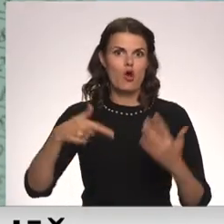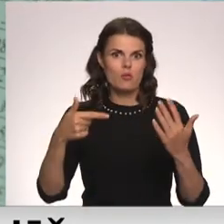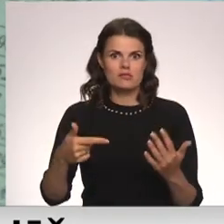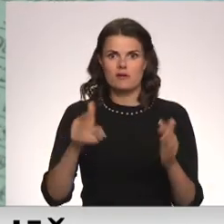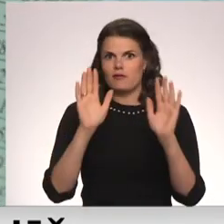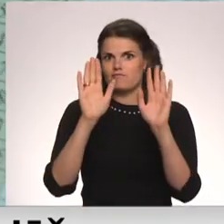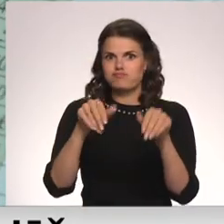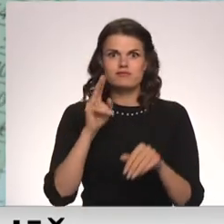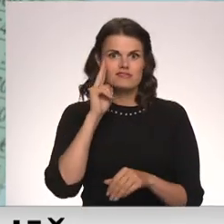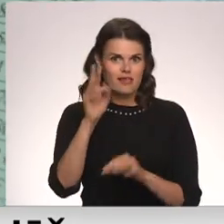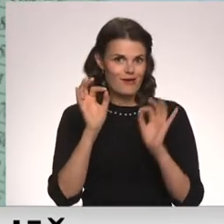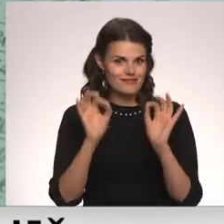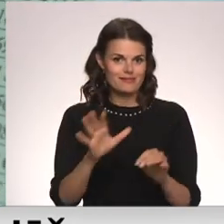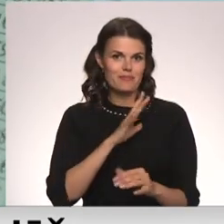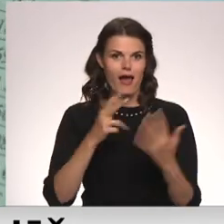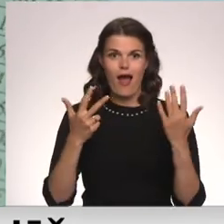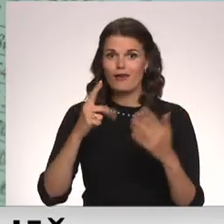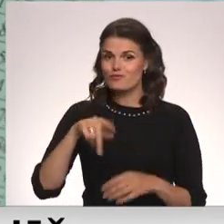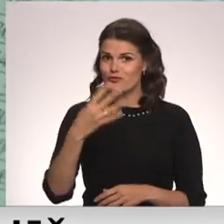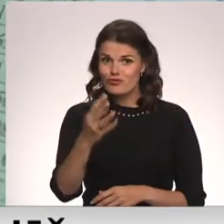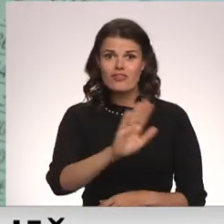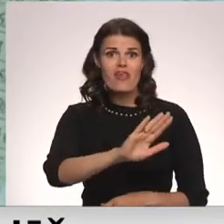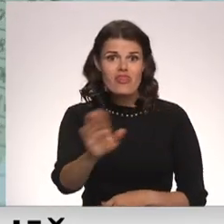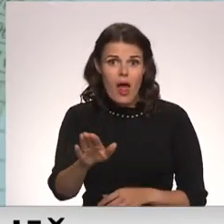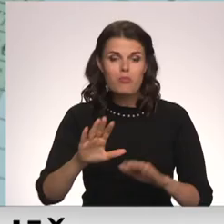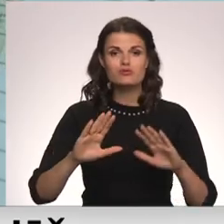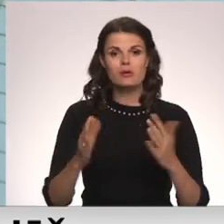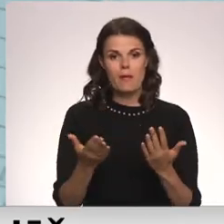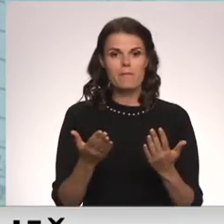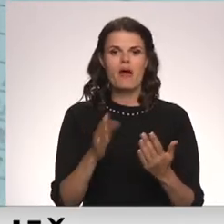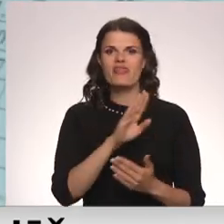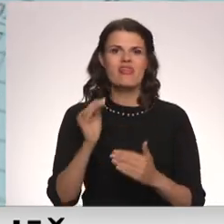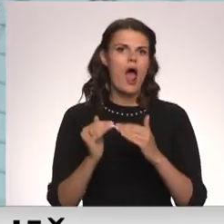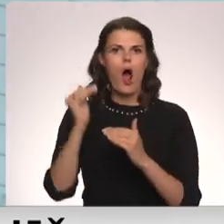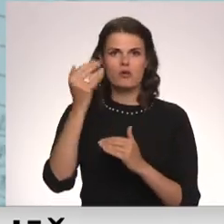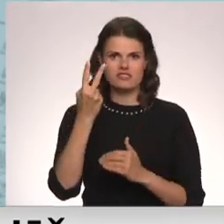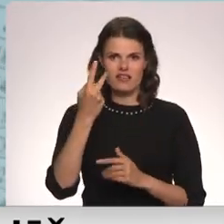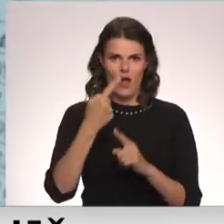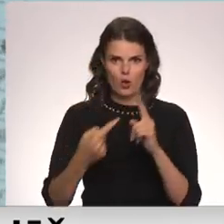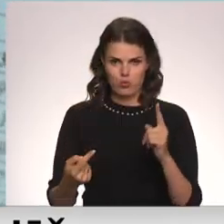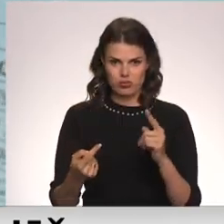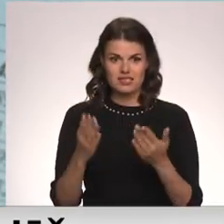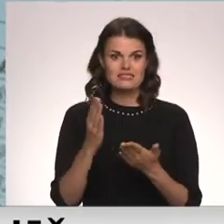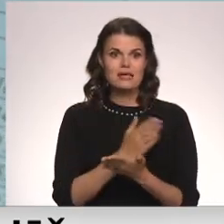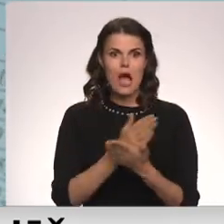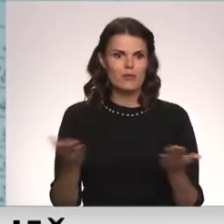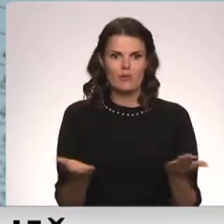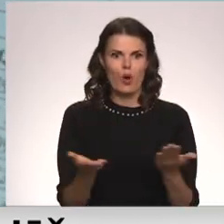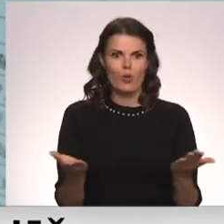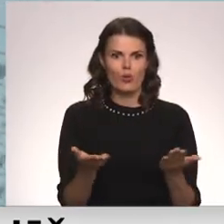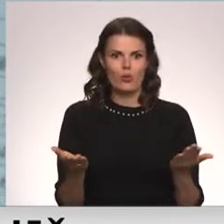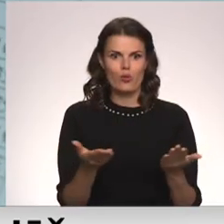vēl sākotnēji solītais visiem 8,4%, bet neaugstākā 2,5% un starpība, kur ir, ja,